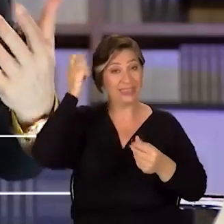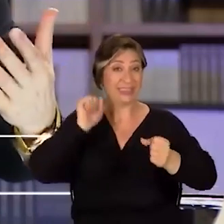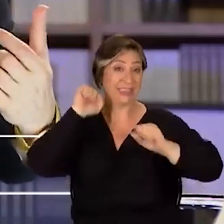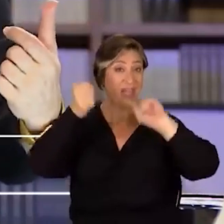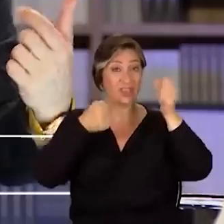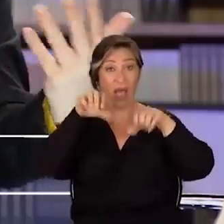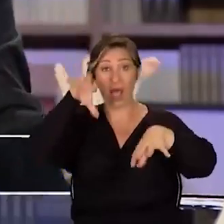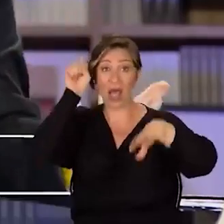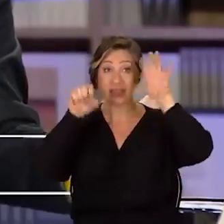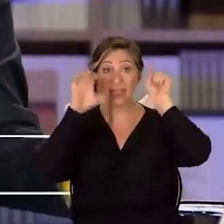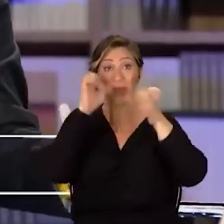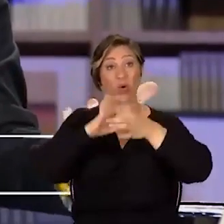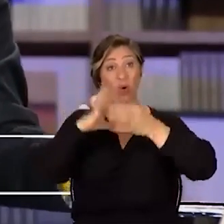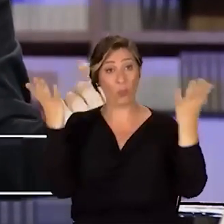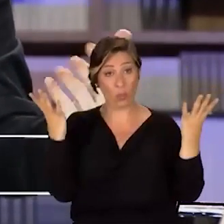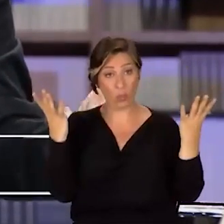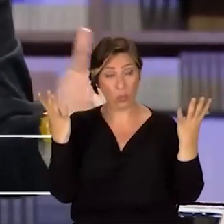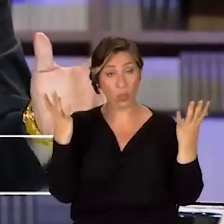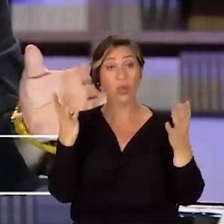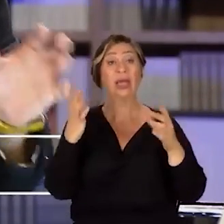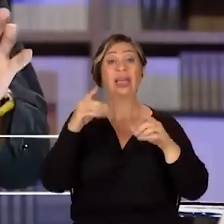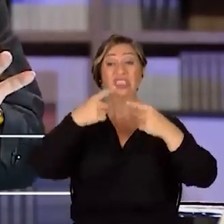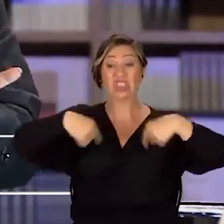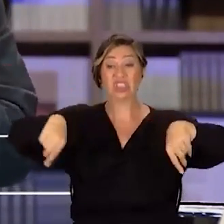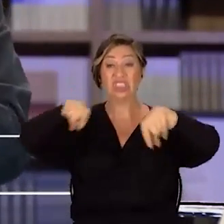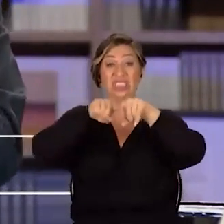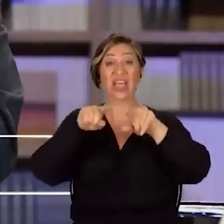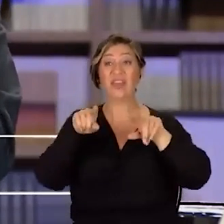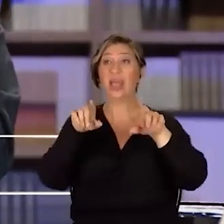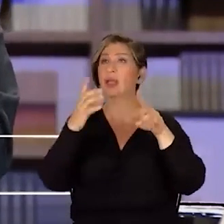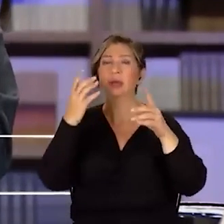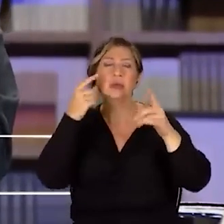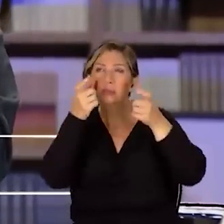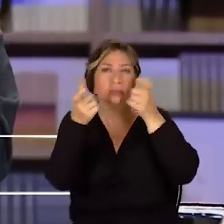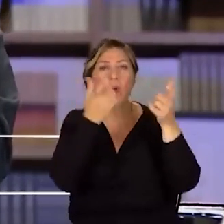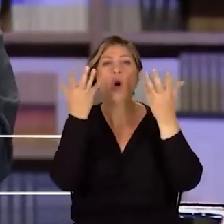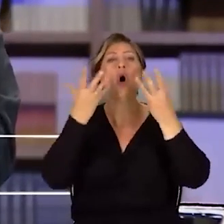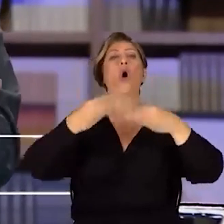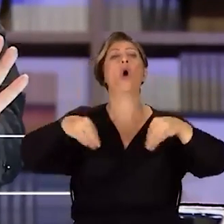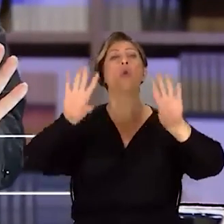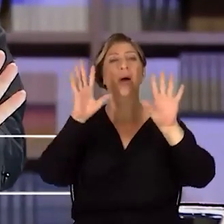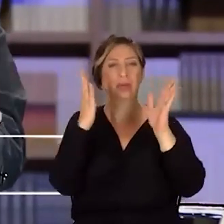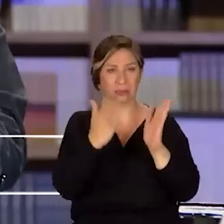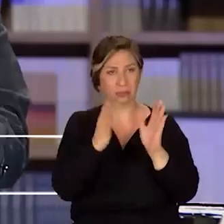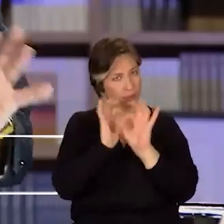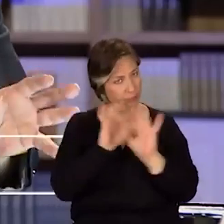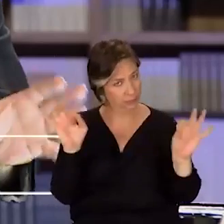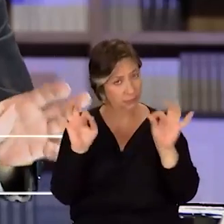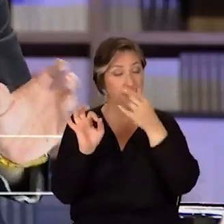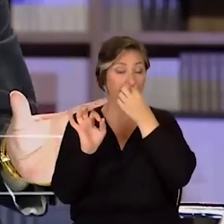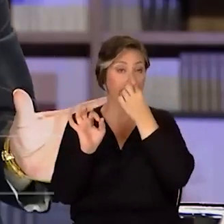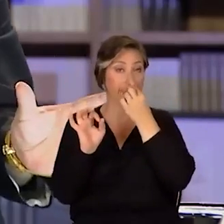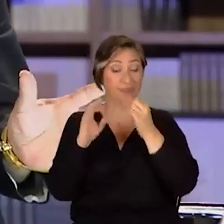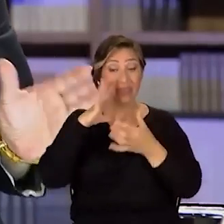davranışsal algısal kopukluk. Evet. Ve çevreye duyarlı olmama halidir. Çok güzel tanımlanmış. Güzel.